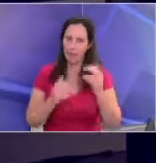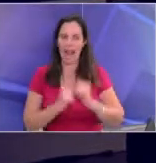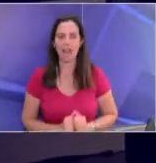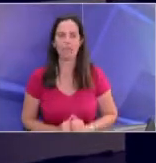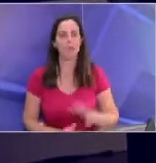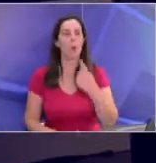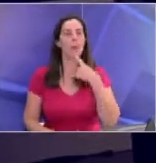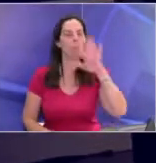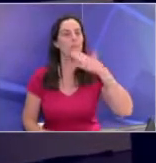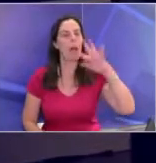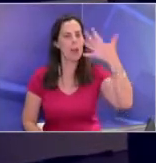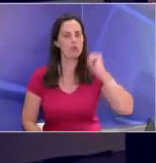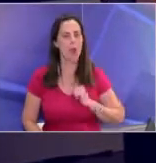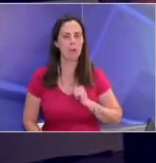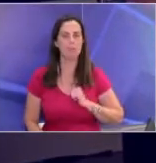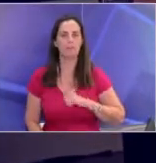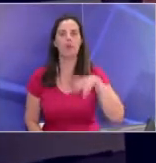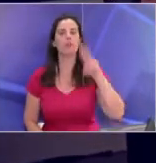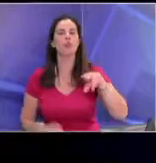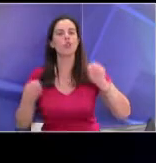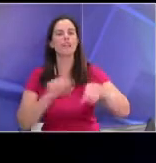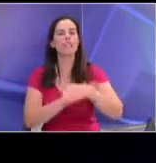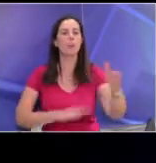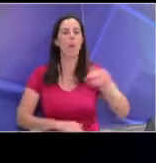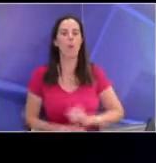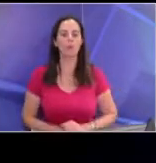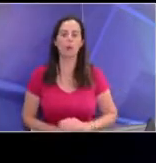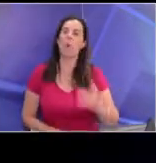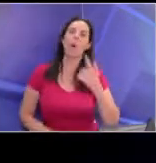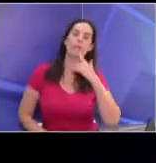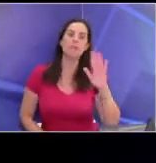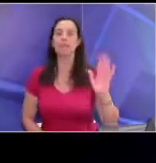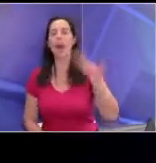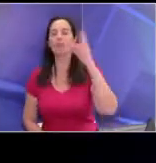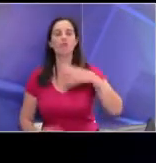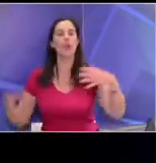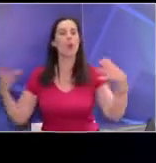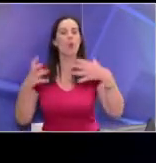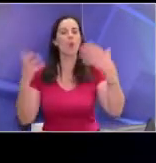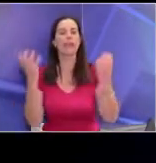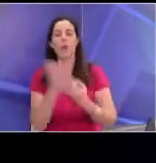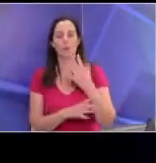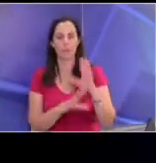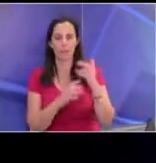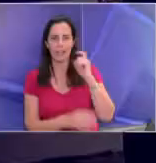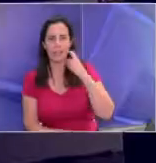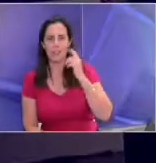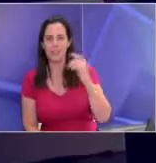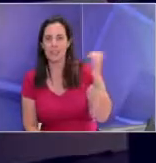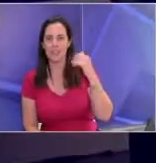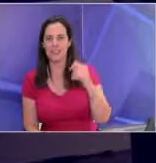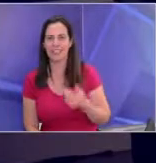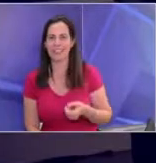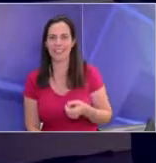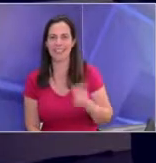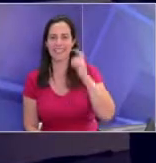ההמחשה. בוא נניח שבעוד 5 שנים יש שלטון שמאל בישראל. ובואו נניח שעולה קבוצת יוצרים... רגע, שנייה, צוחקים לי באוזן. צוחקים.